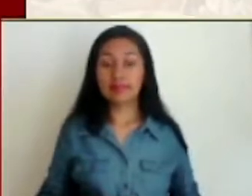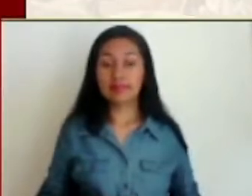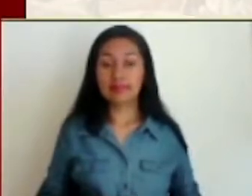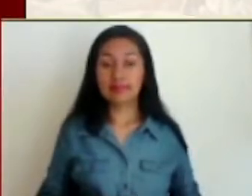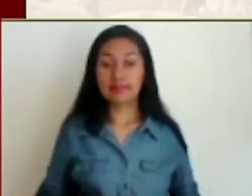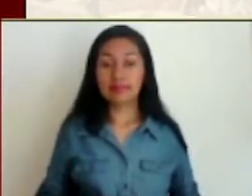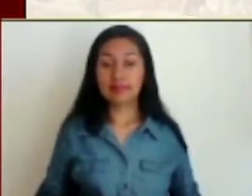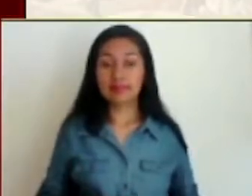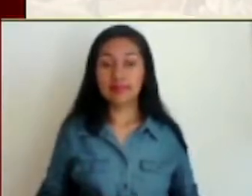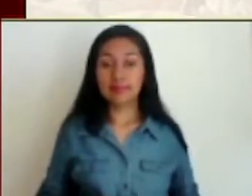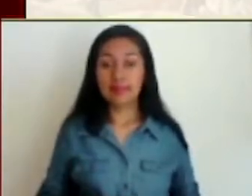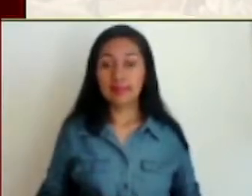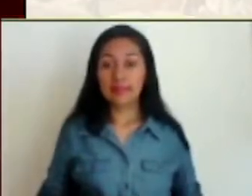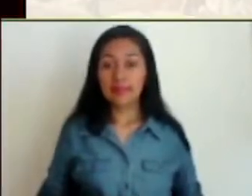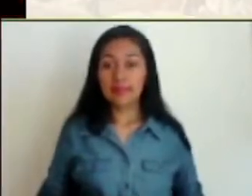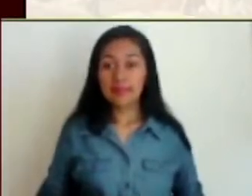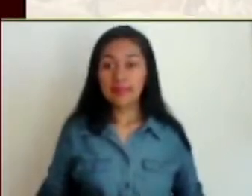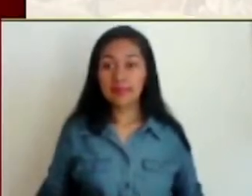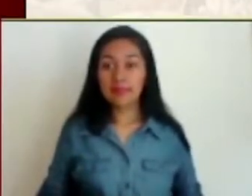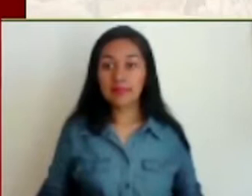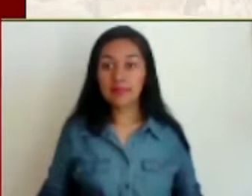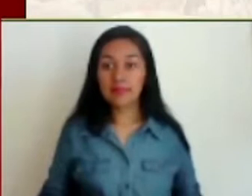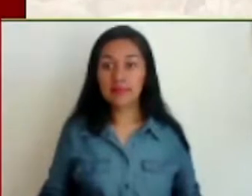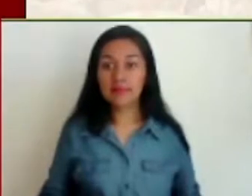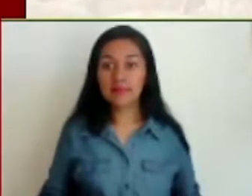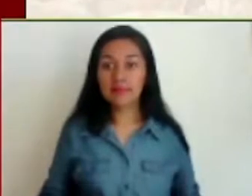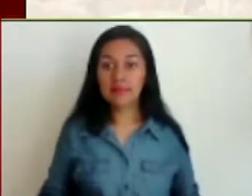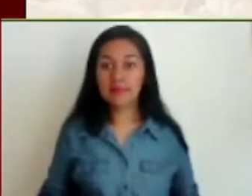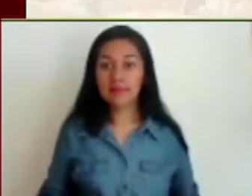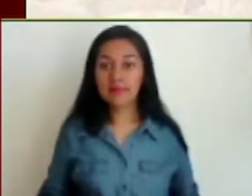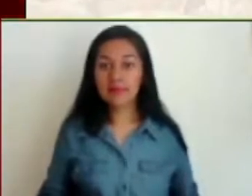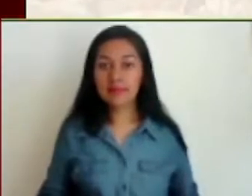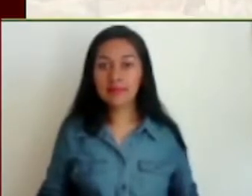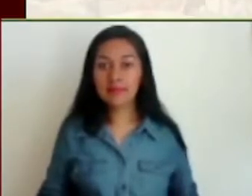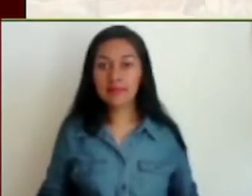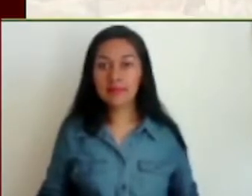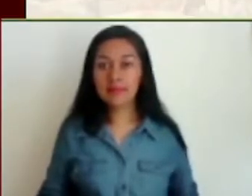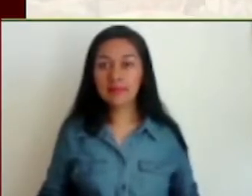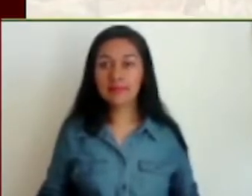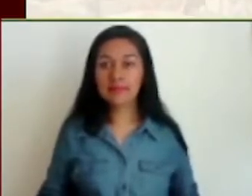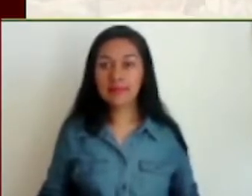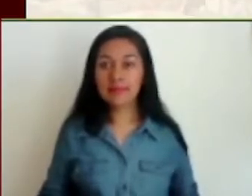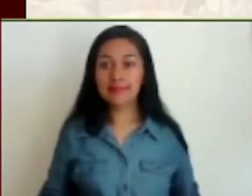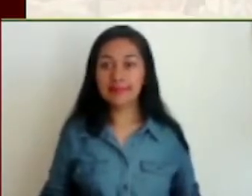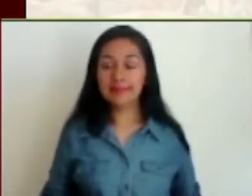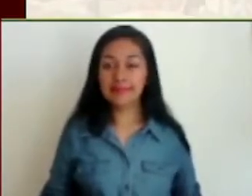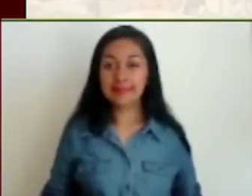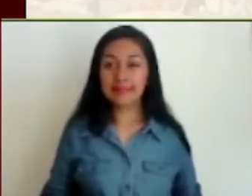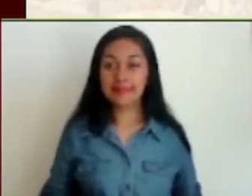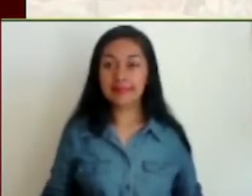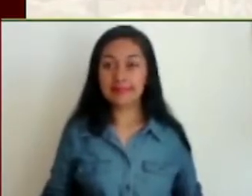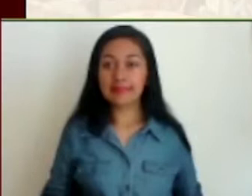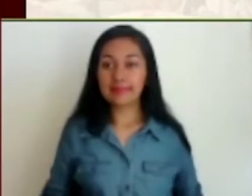Mercuriale e Girolamo Capodivacca, sulla malattia che, infuriando da alcuni mesi nella dominante,